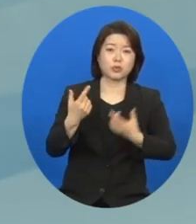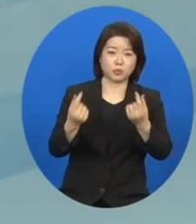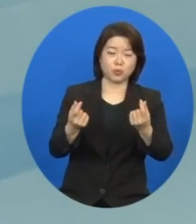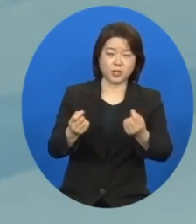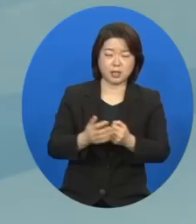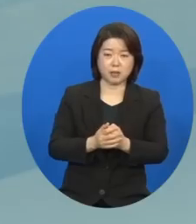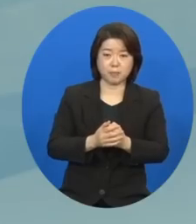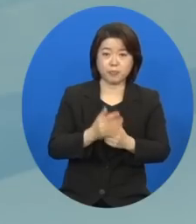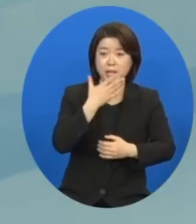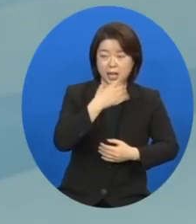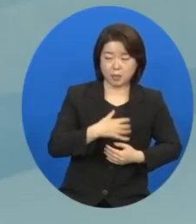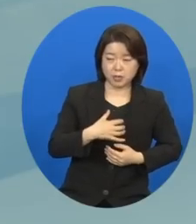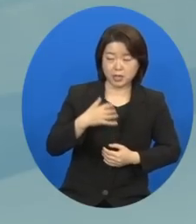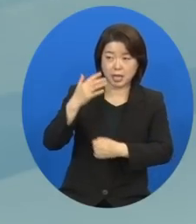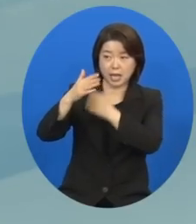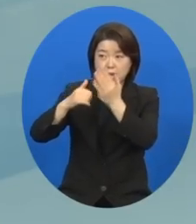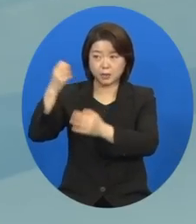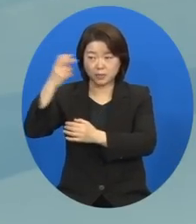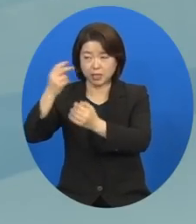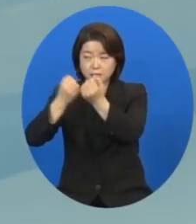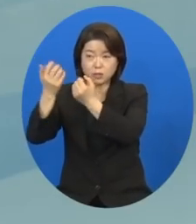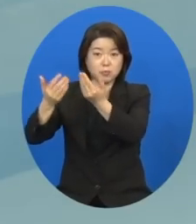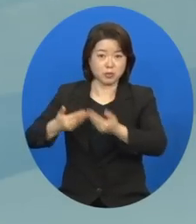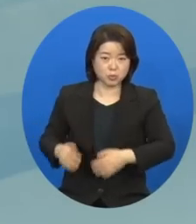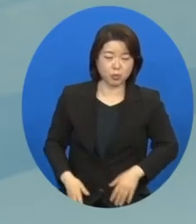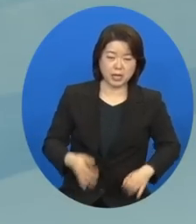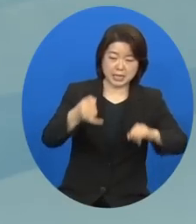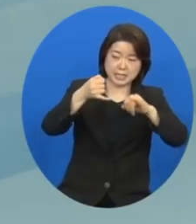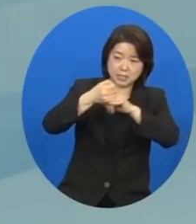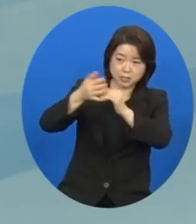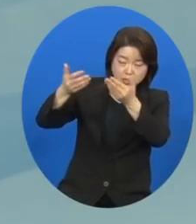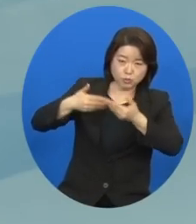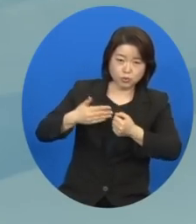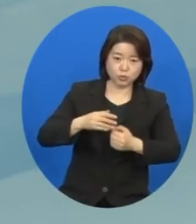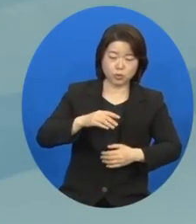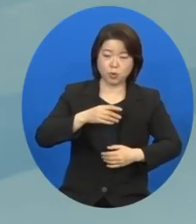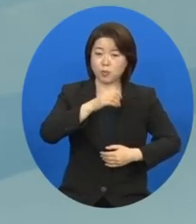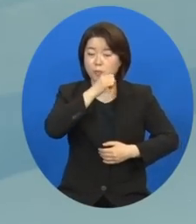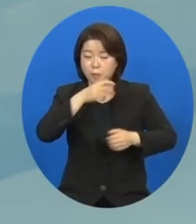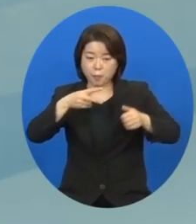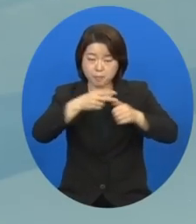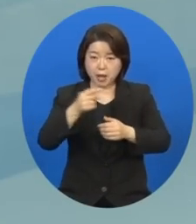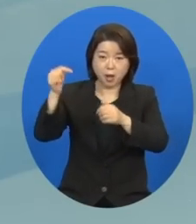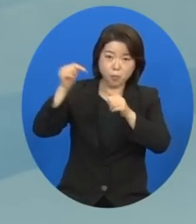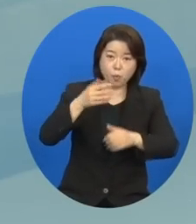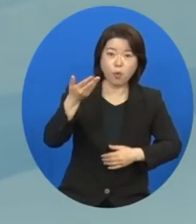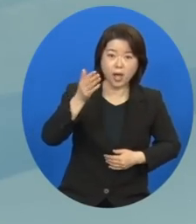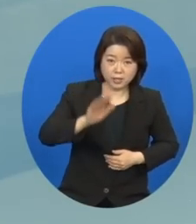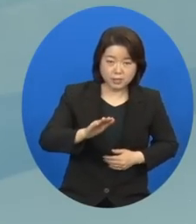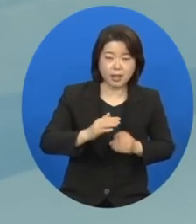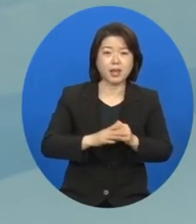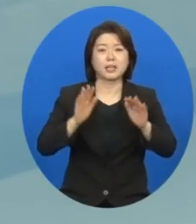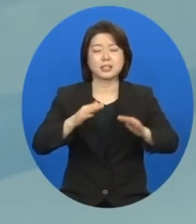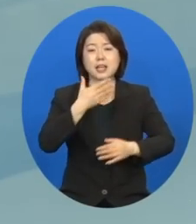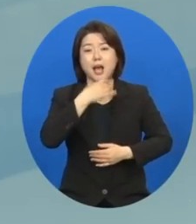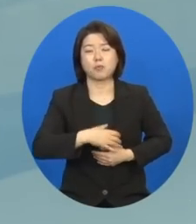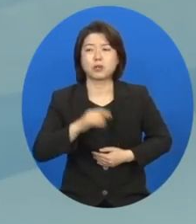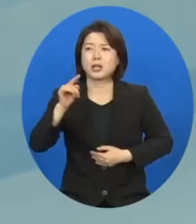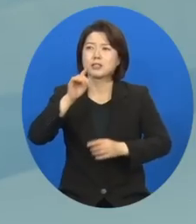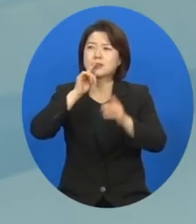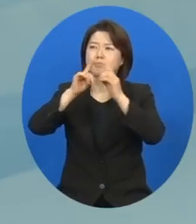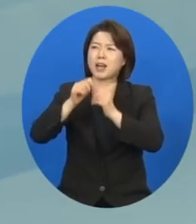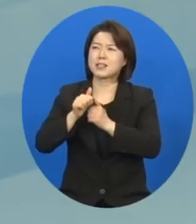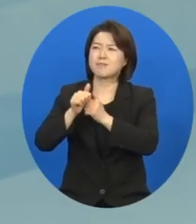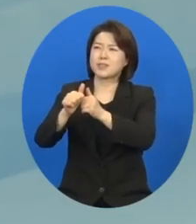다시 설득이 됩니다. 하나님께서 언약을 베푸시고 할례를 명하셨는데 이제는 아브라함이 그 말씀을